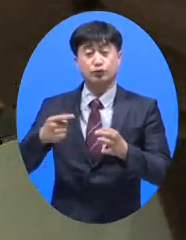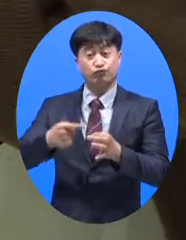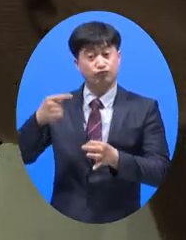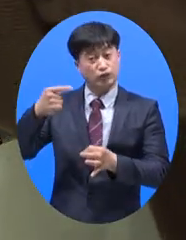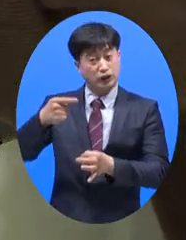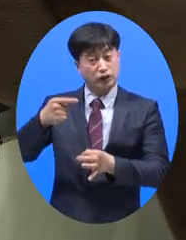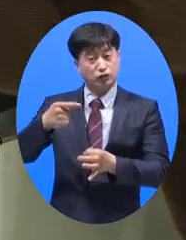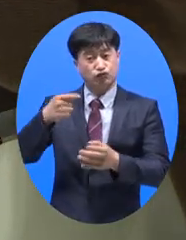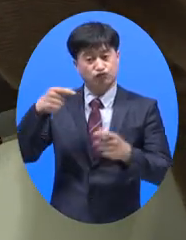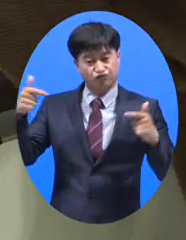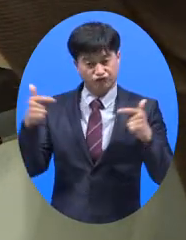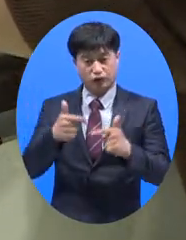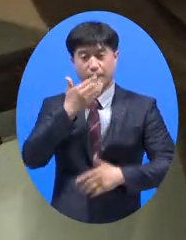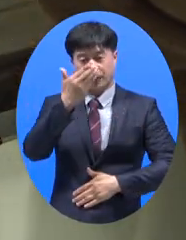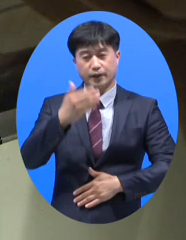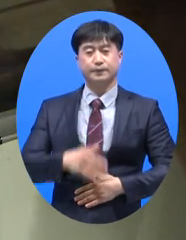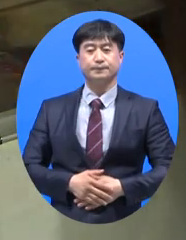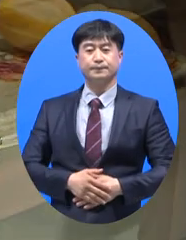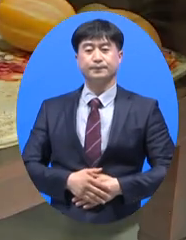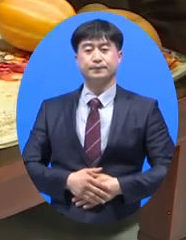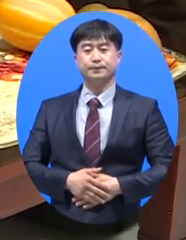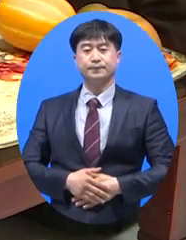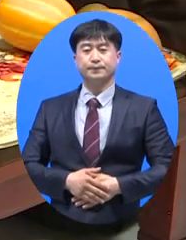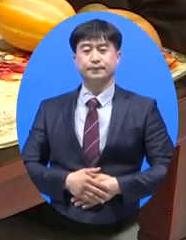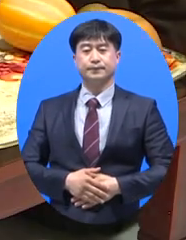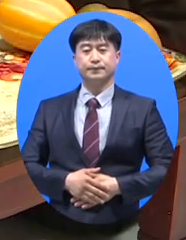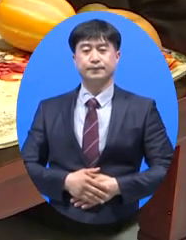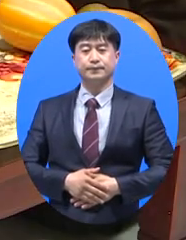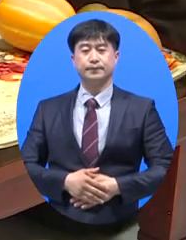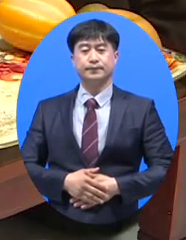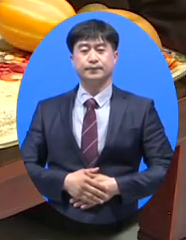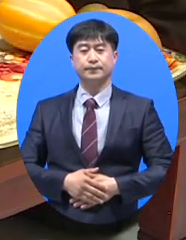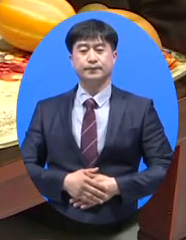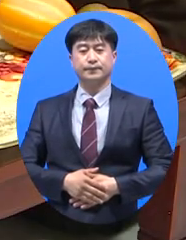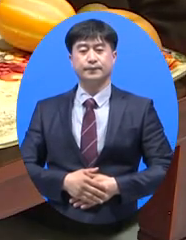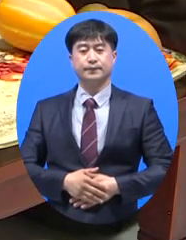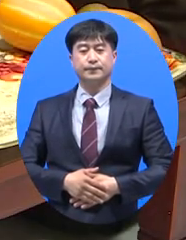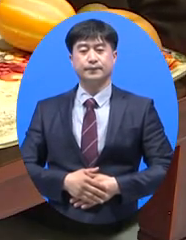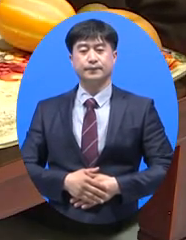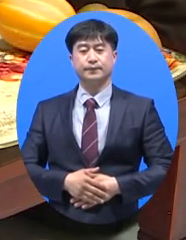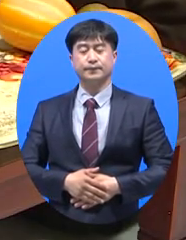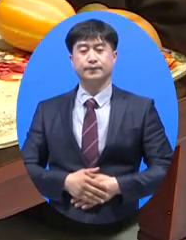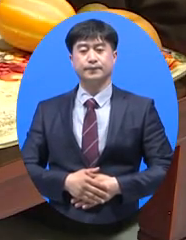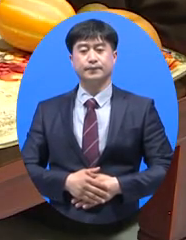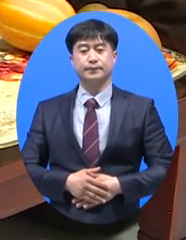10분의 1로 감소한다고 설명했습니다. 경기지TV 최지연입니다.